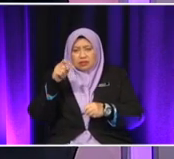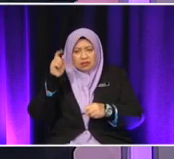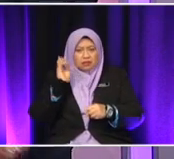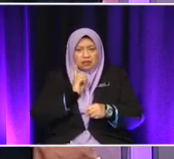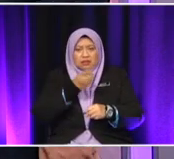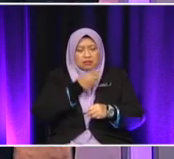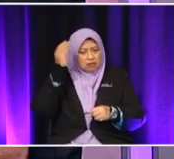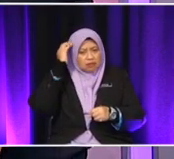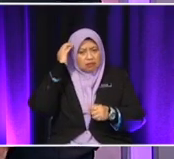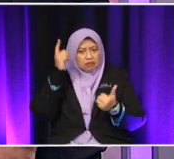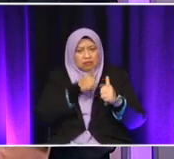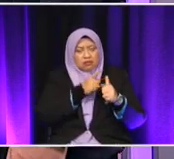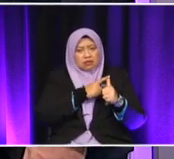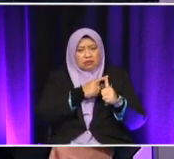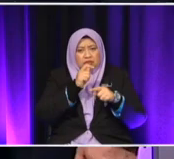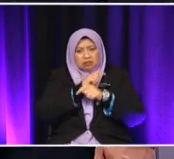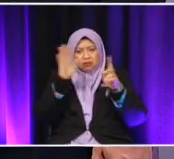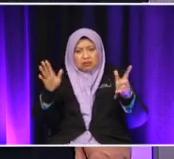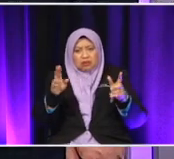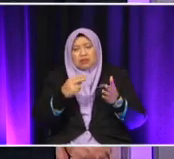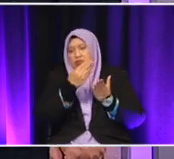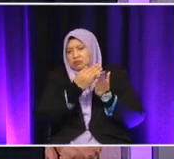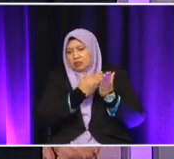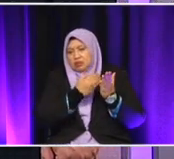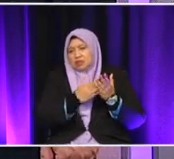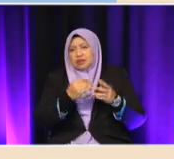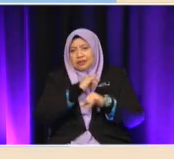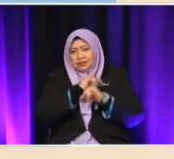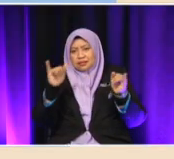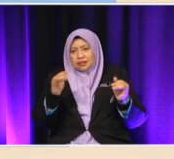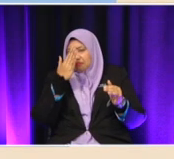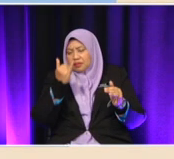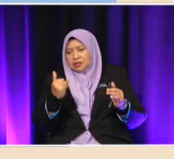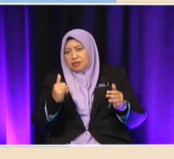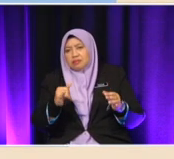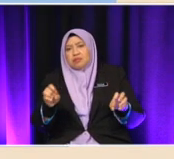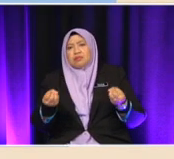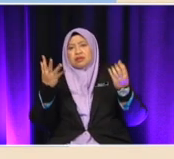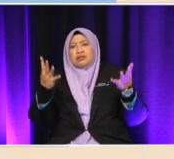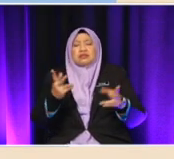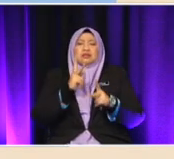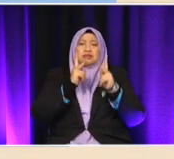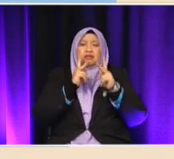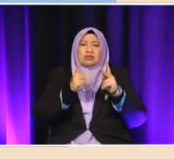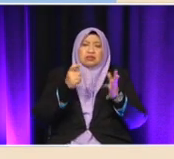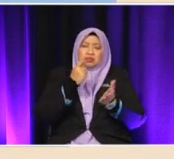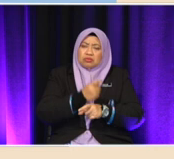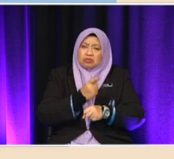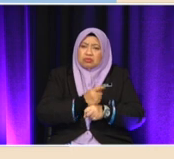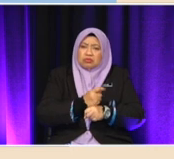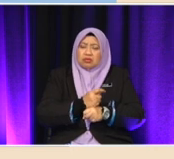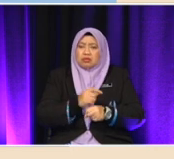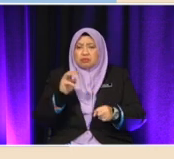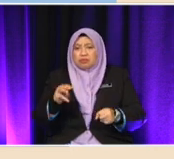antaranya adalah Terangkan Uraikan Jelaskan mengapa macam-macam kata tugas yang mungkin